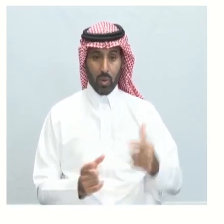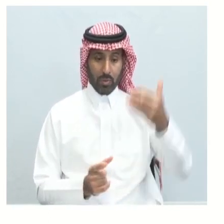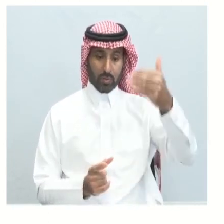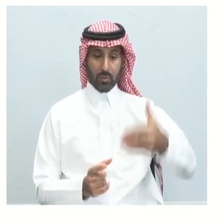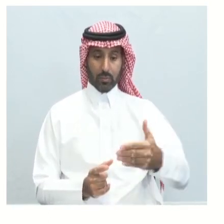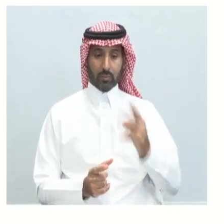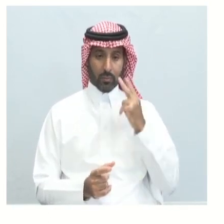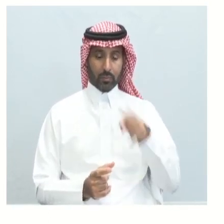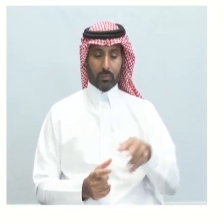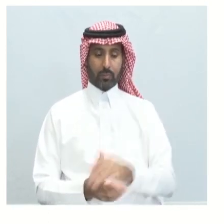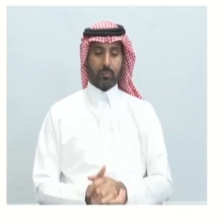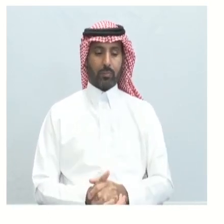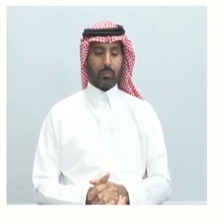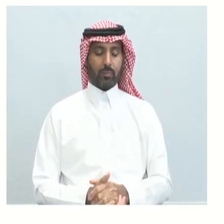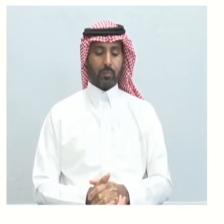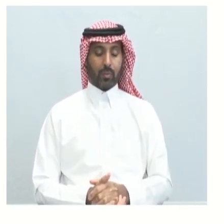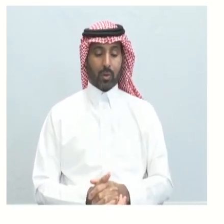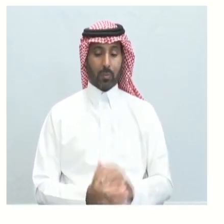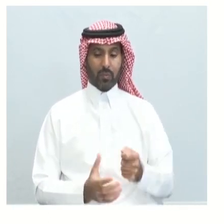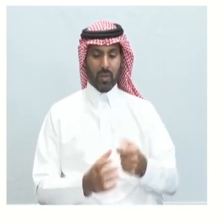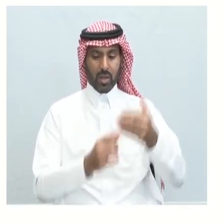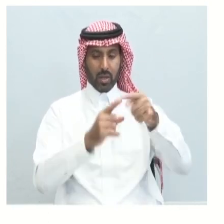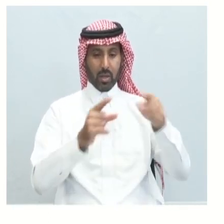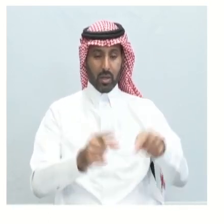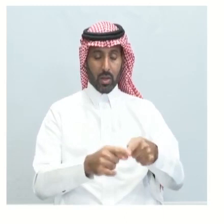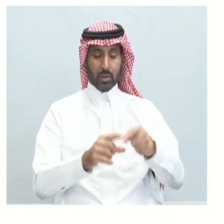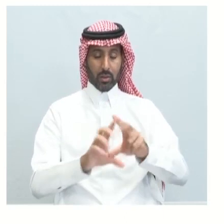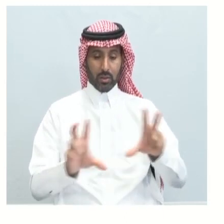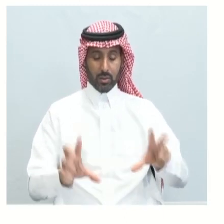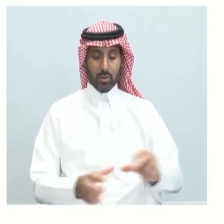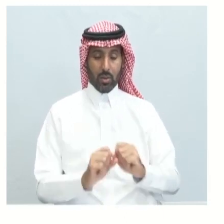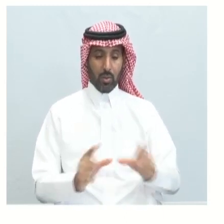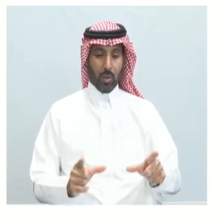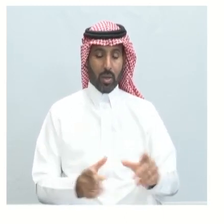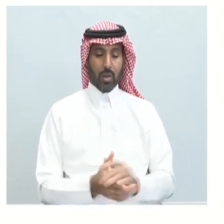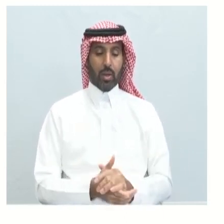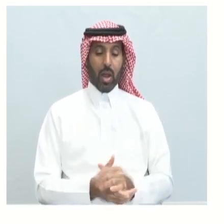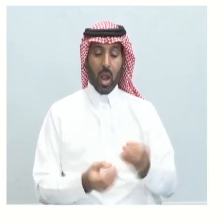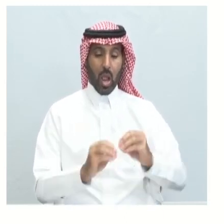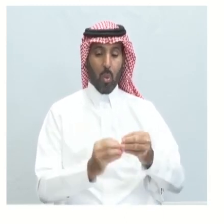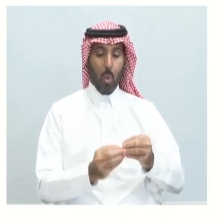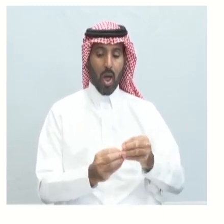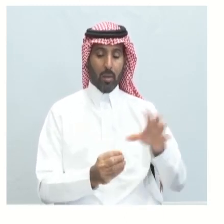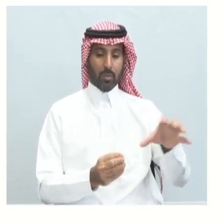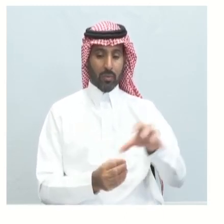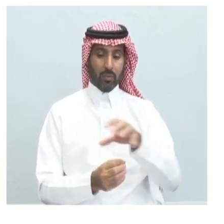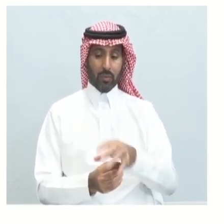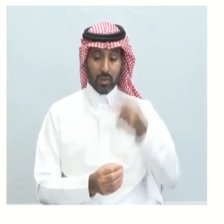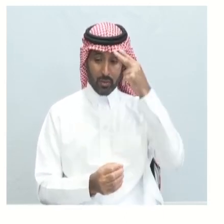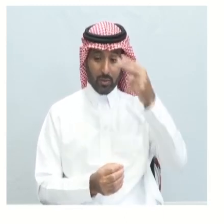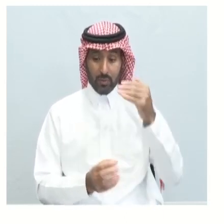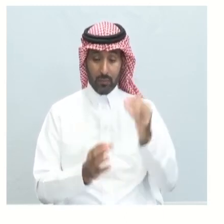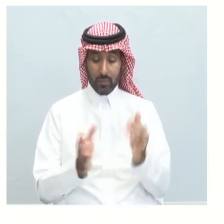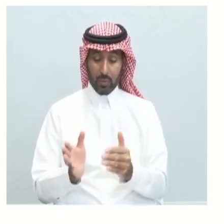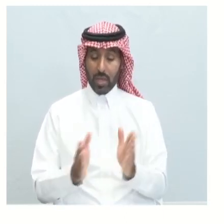هذا الشكل وهنا المفتاح بالنسبه ل الخارطه ويبين لنا الالوان الموجوده في